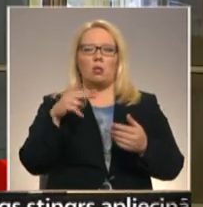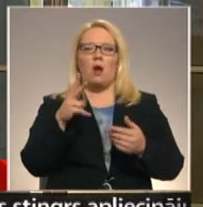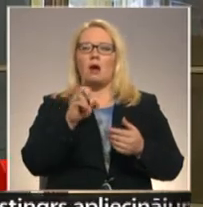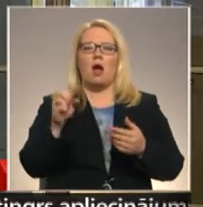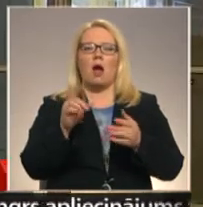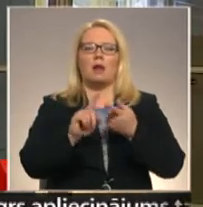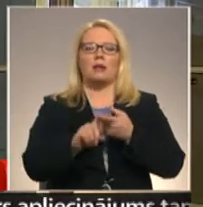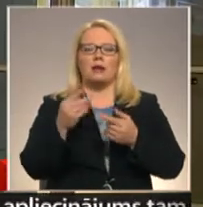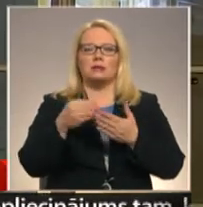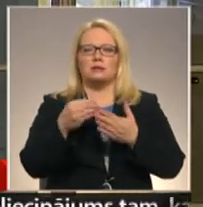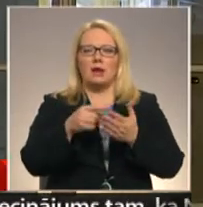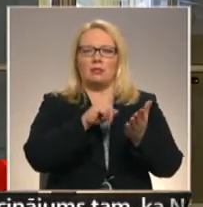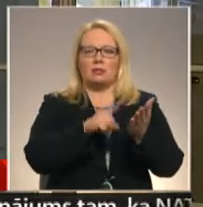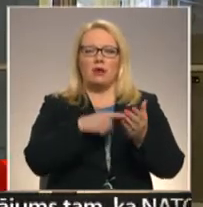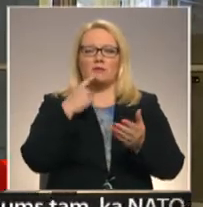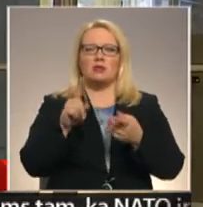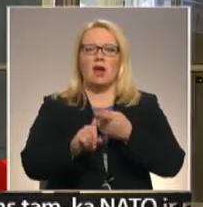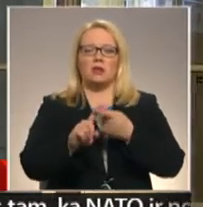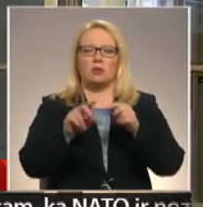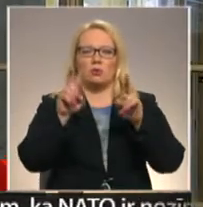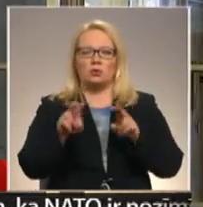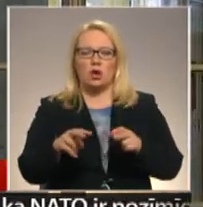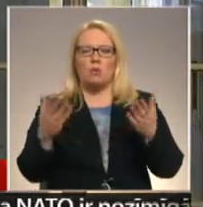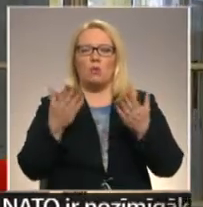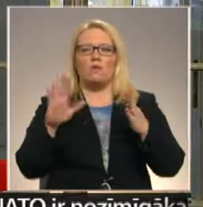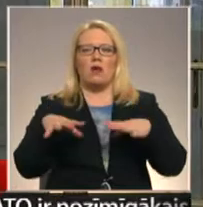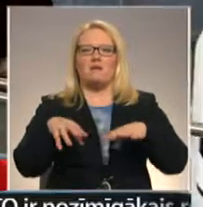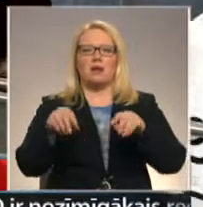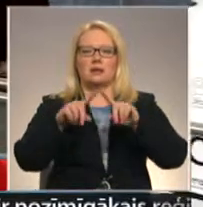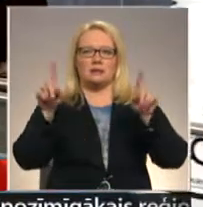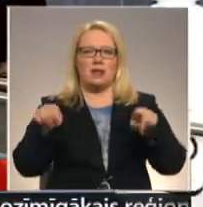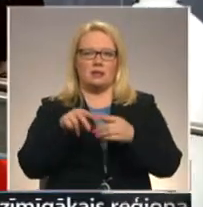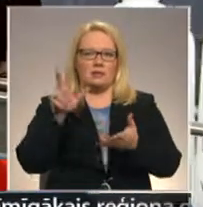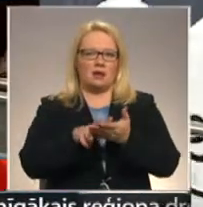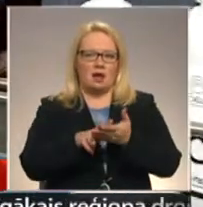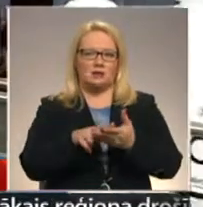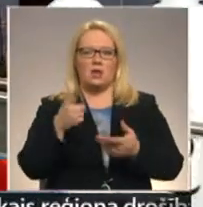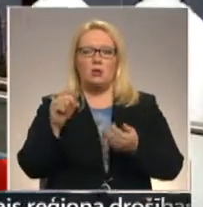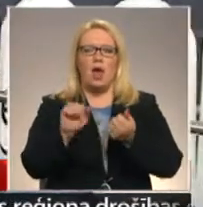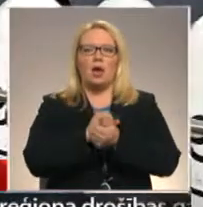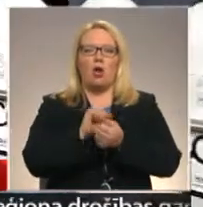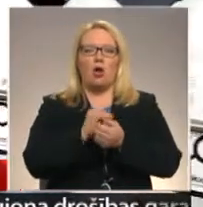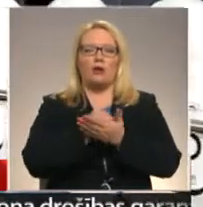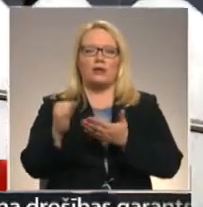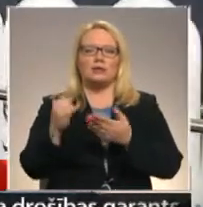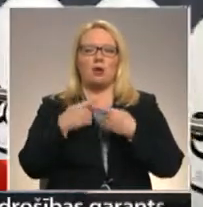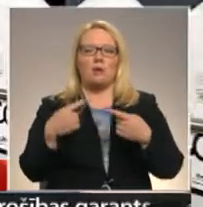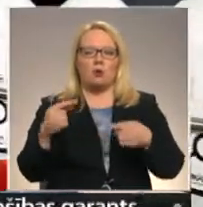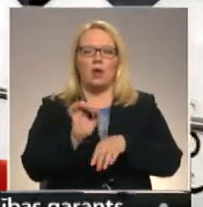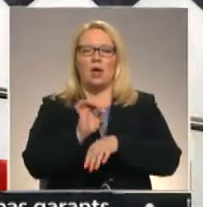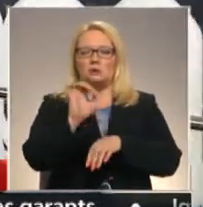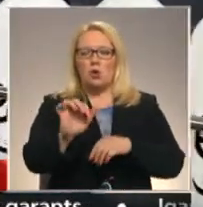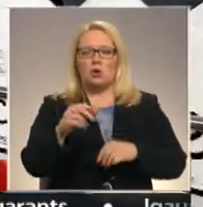tā? Atkarīgs no testiem un kurā valstī var veikt certifikāciju. No ekoloģiskās produkcijas tiek eksportēti